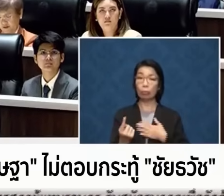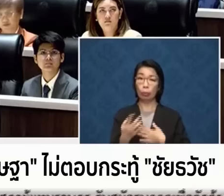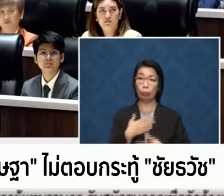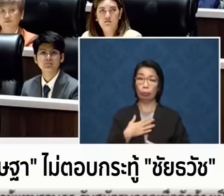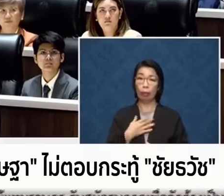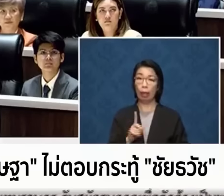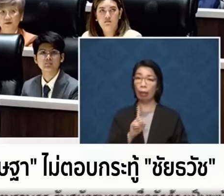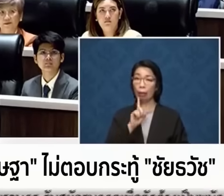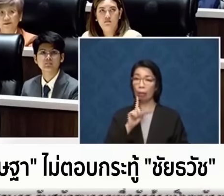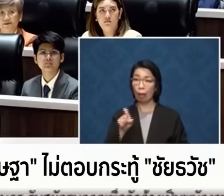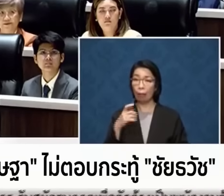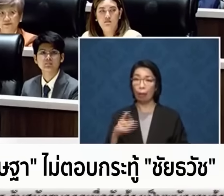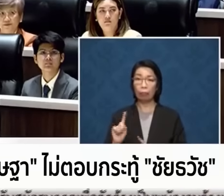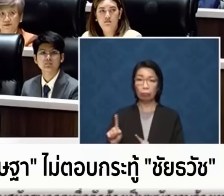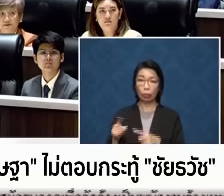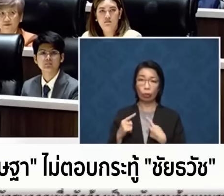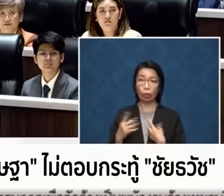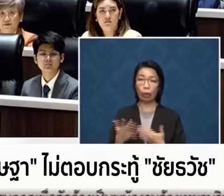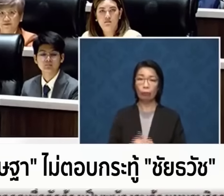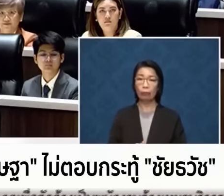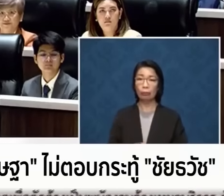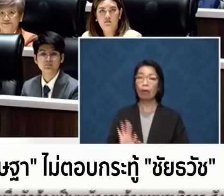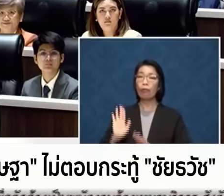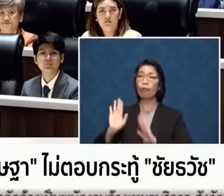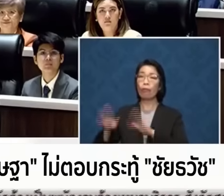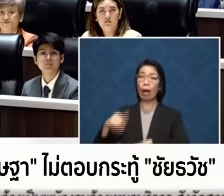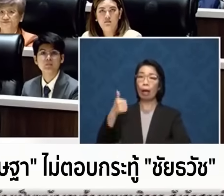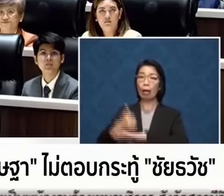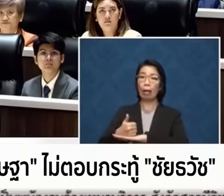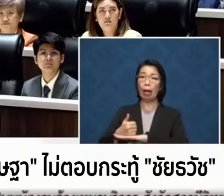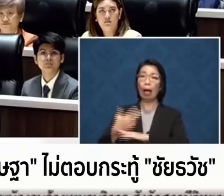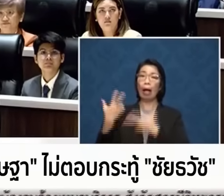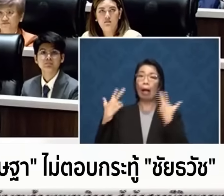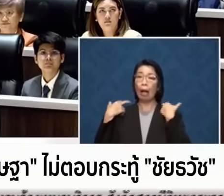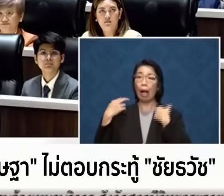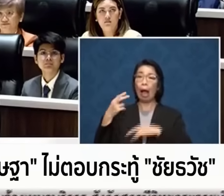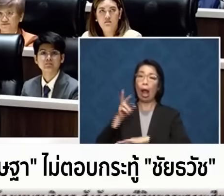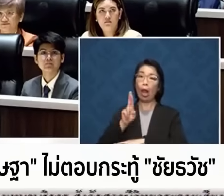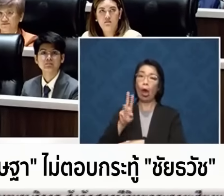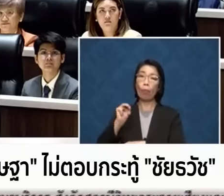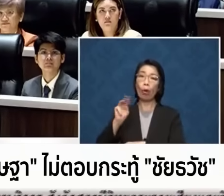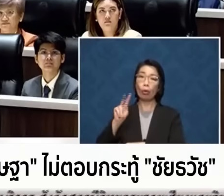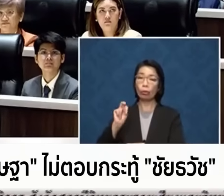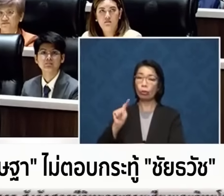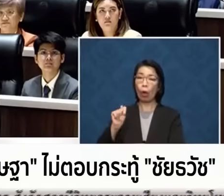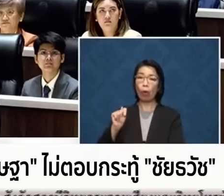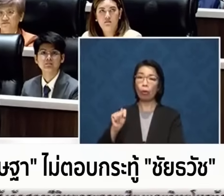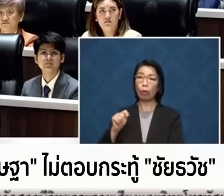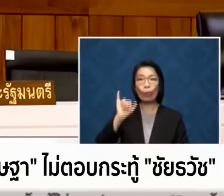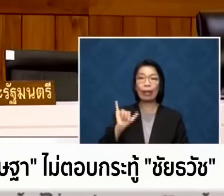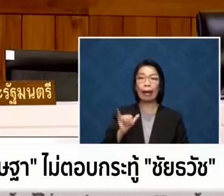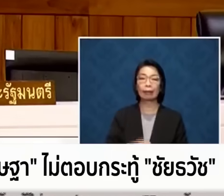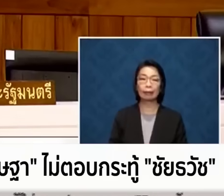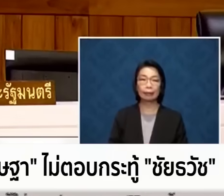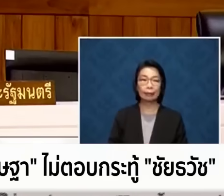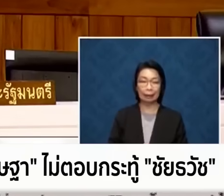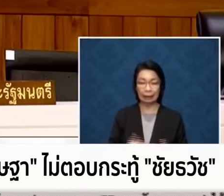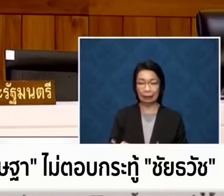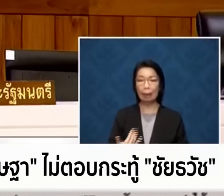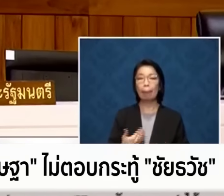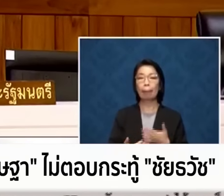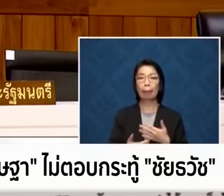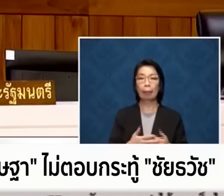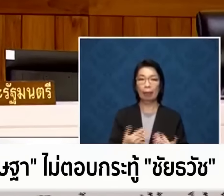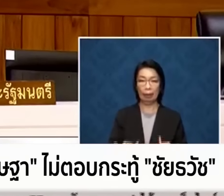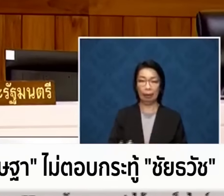โดยมอบหมายให้รัฐมนตรีที่ไม่เกี่ยวข้องกับประเด็นที่ผมต้องการจะถามเพราะอะไรในฐานะที่